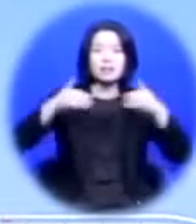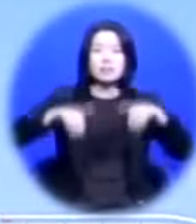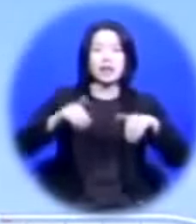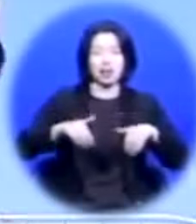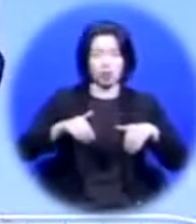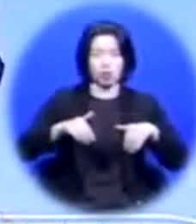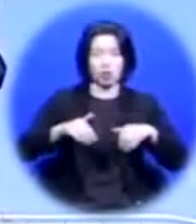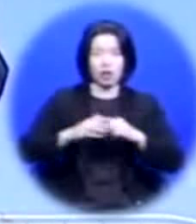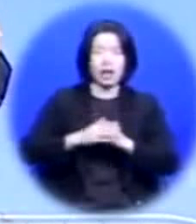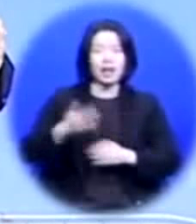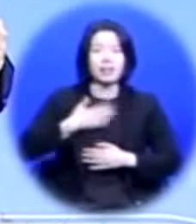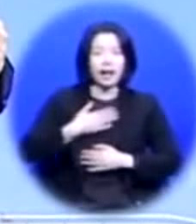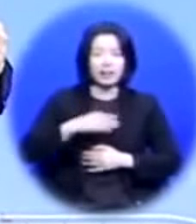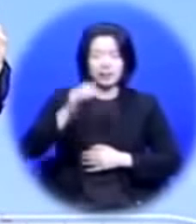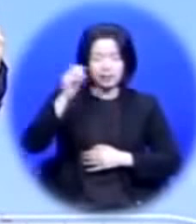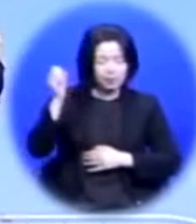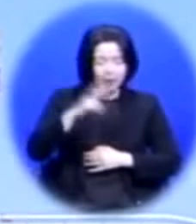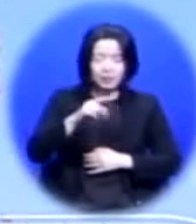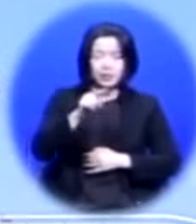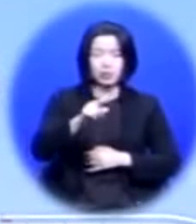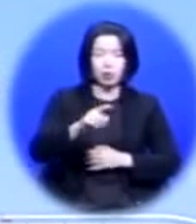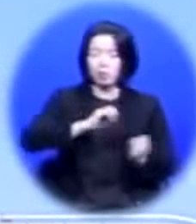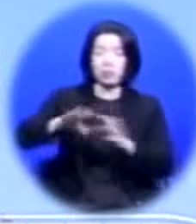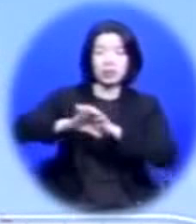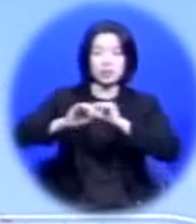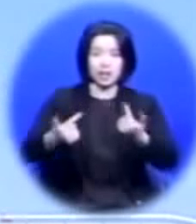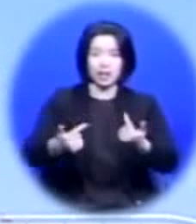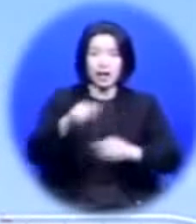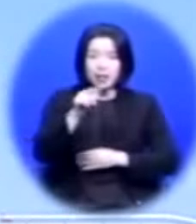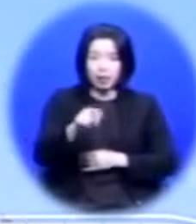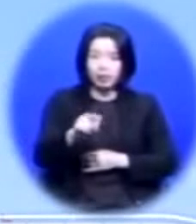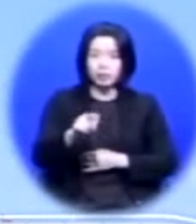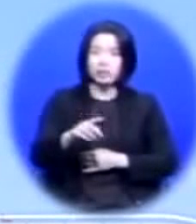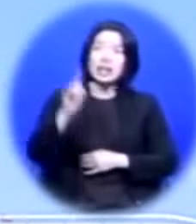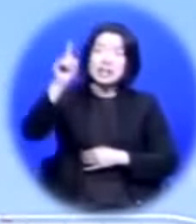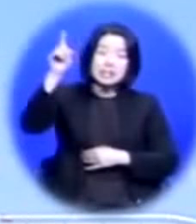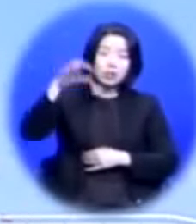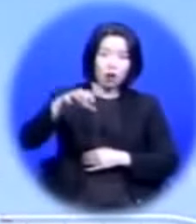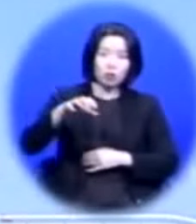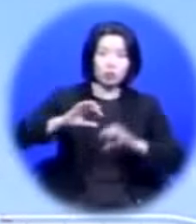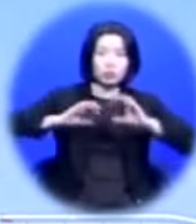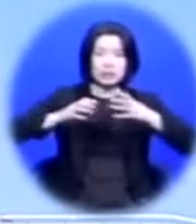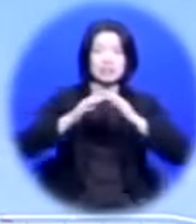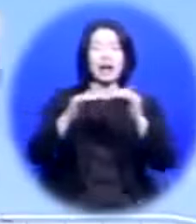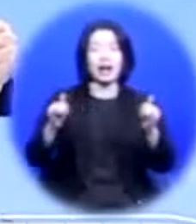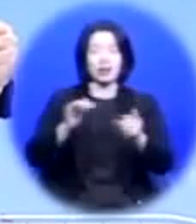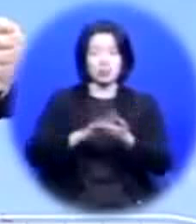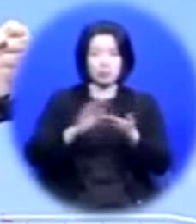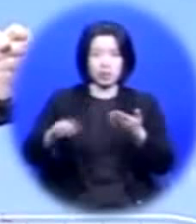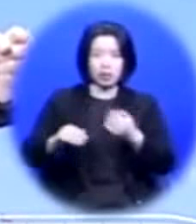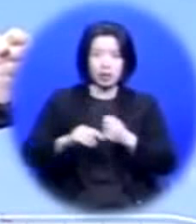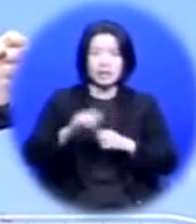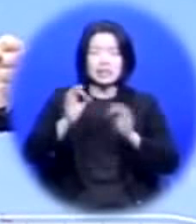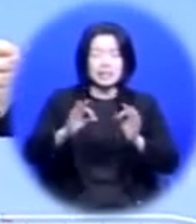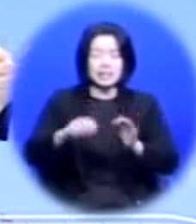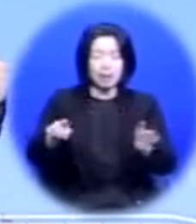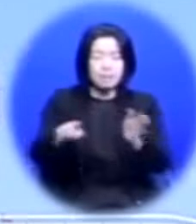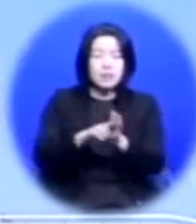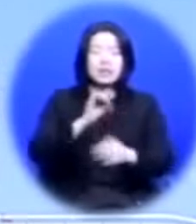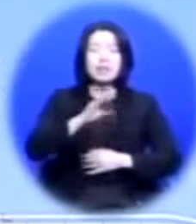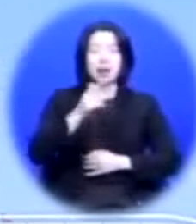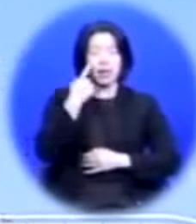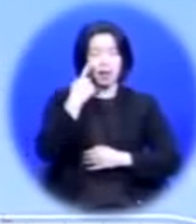나는 너를 다시는 버리지 않을 거야 너는 천국 성이야 이제 믿기만 하거라